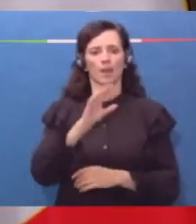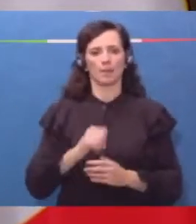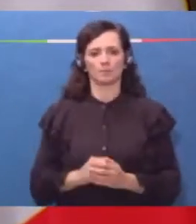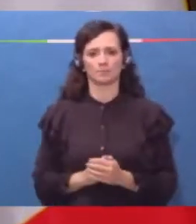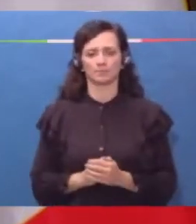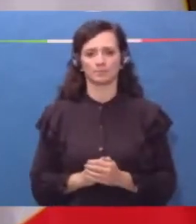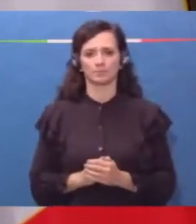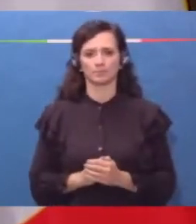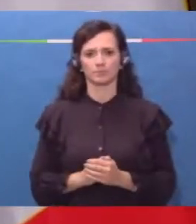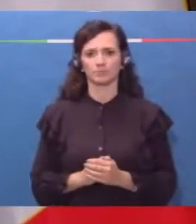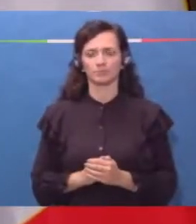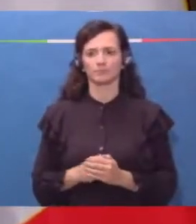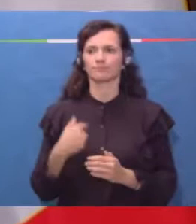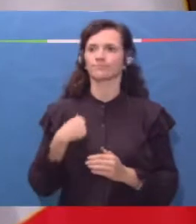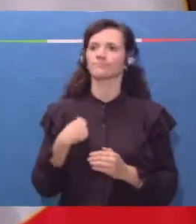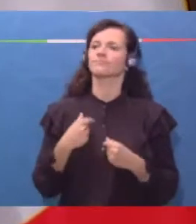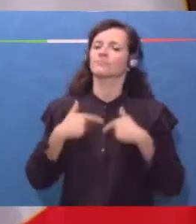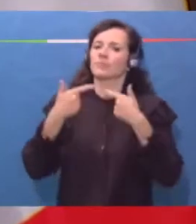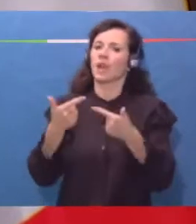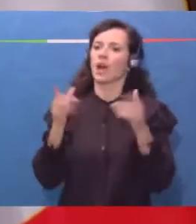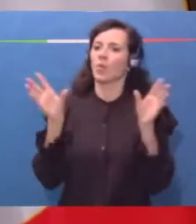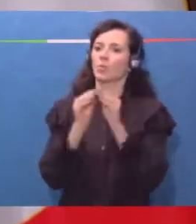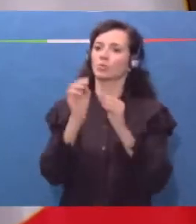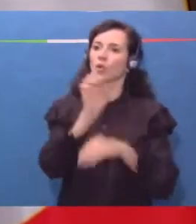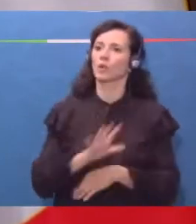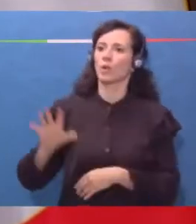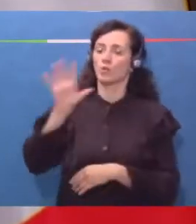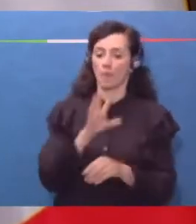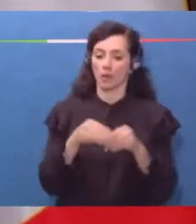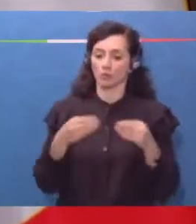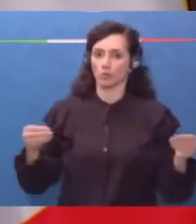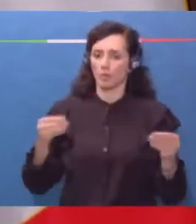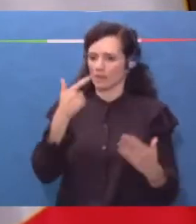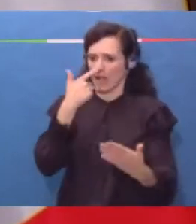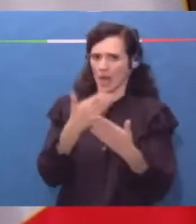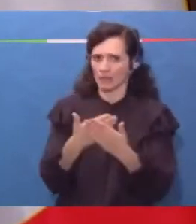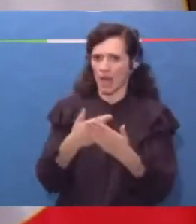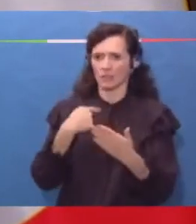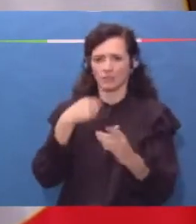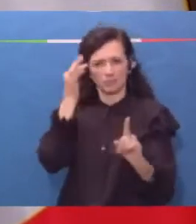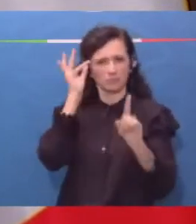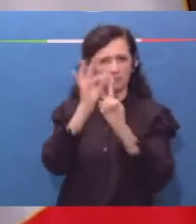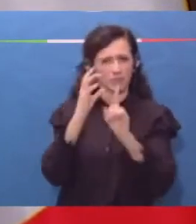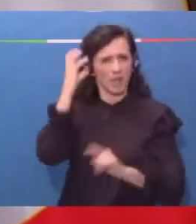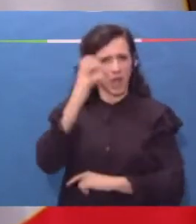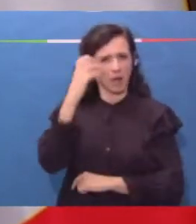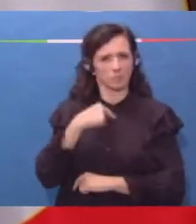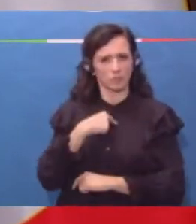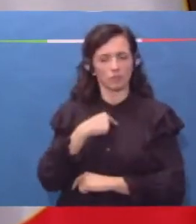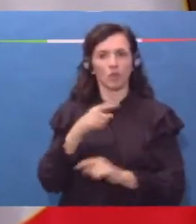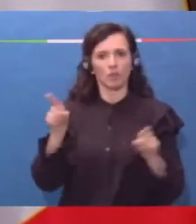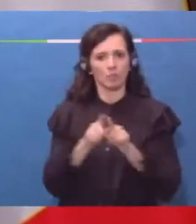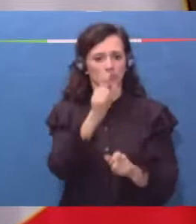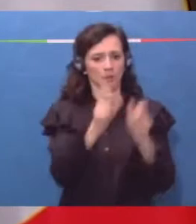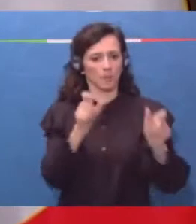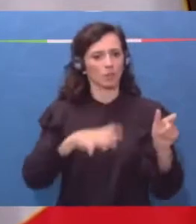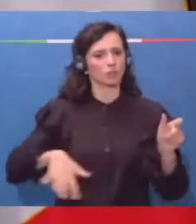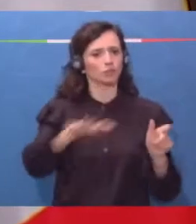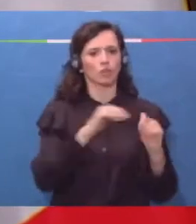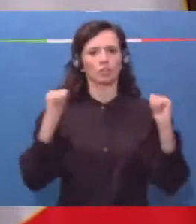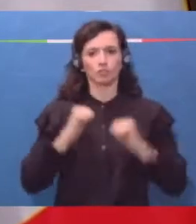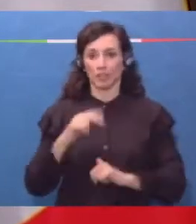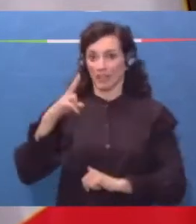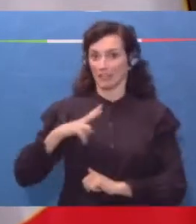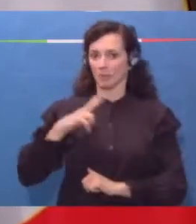Dobbiamo dotare l'Unione Europea di strumenti che siano compatibili con le nostre ambizioni e con le aspettative dei nostri cittadini.